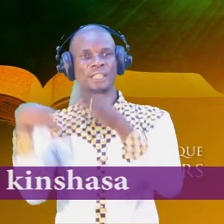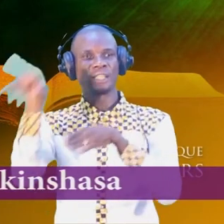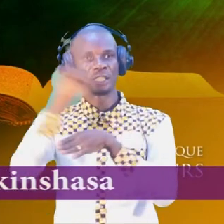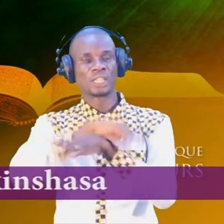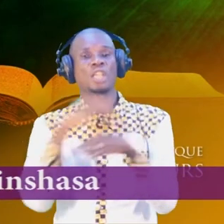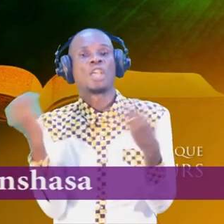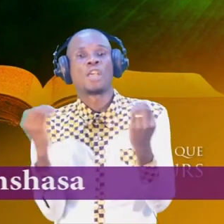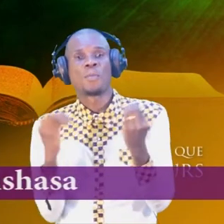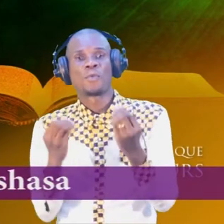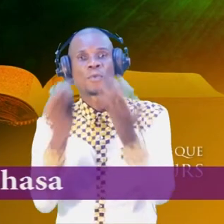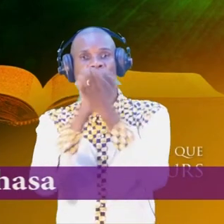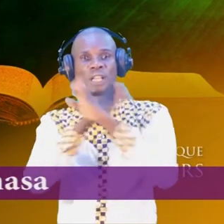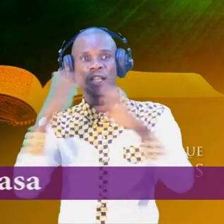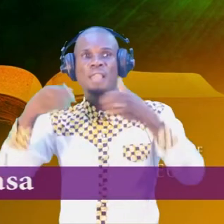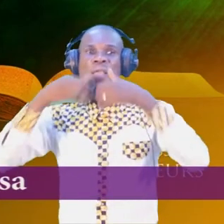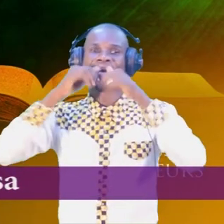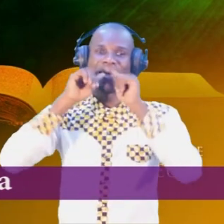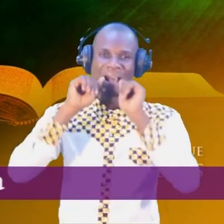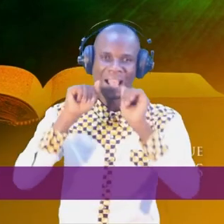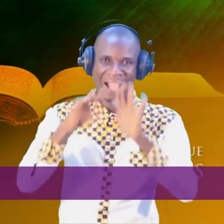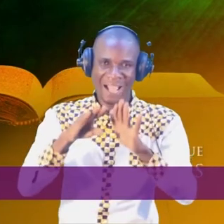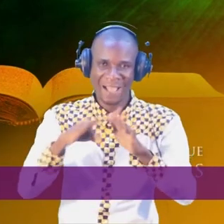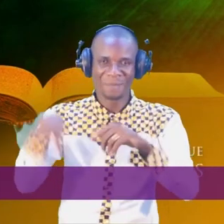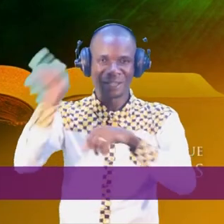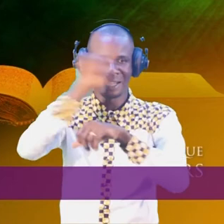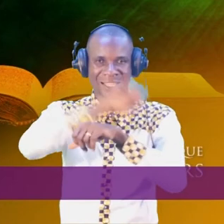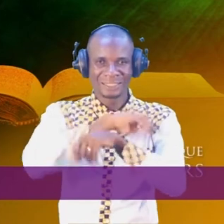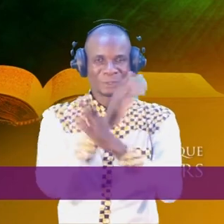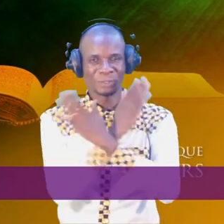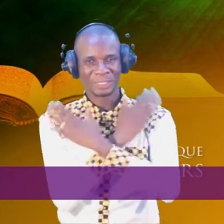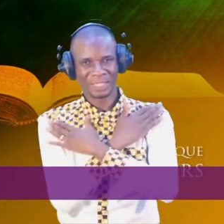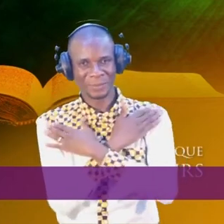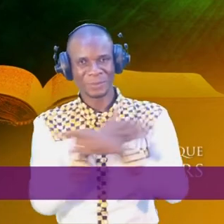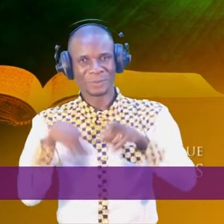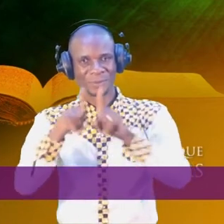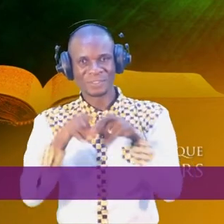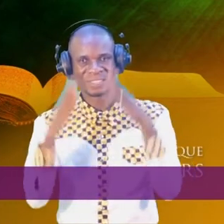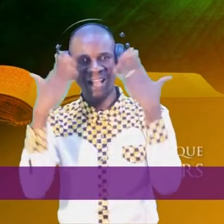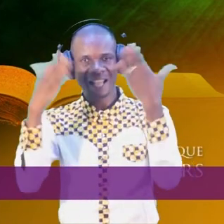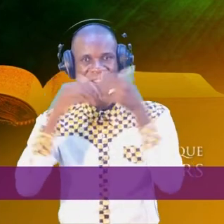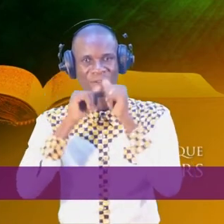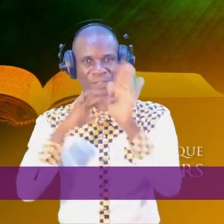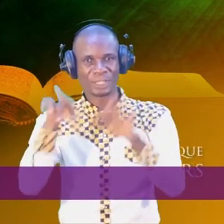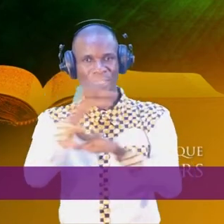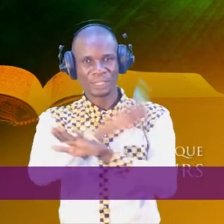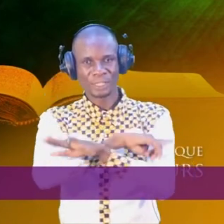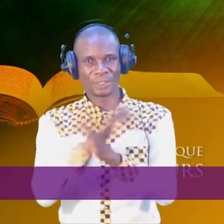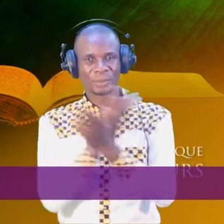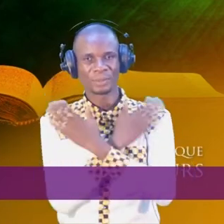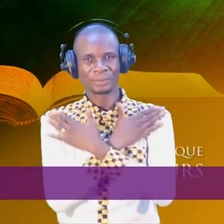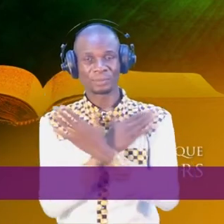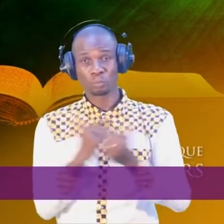vilivyomo, akastarehe siku ya saba. Kwa hiyo Bwana akaibariki siku ya sabato,